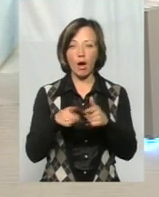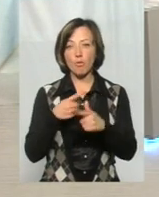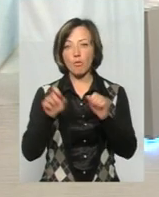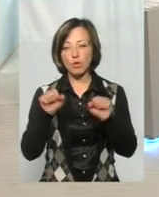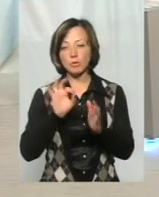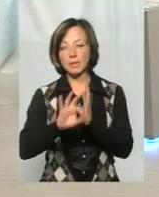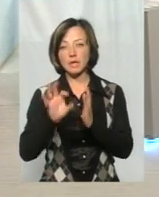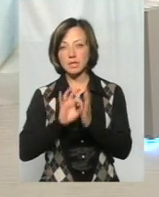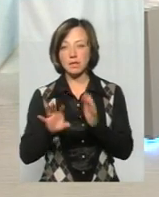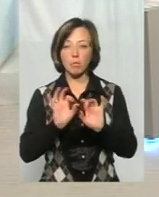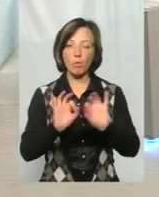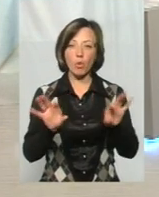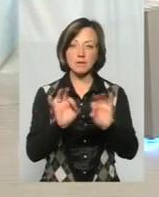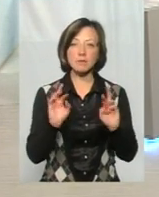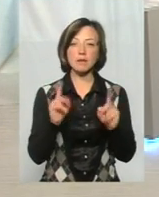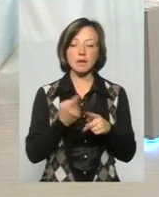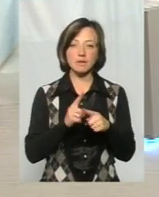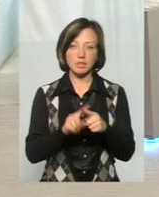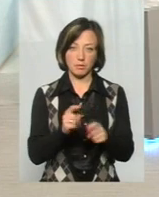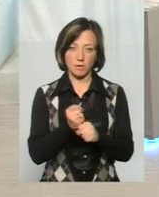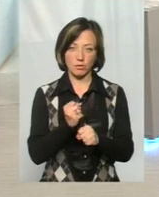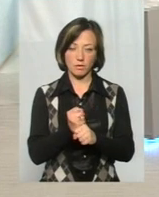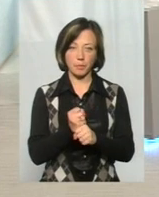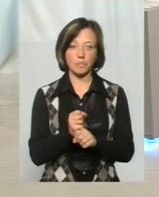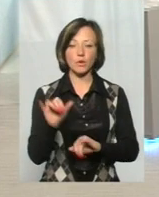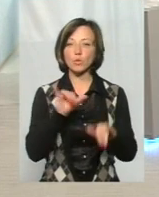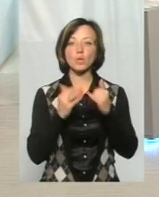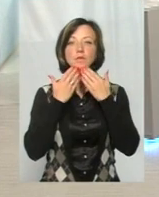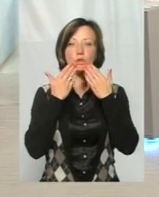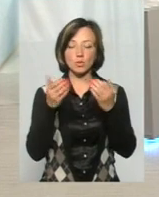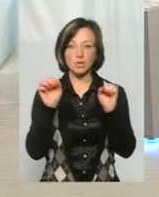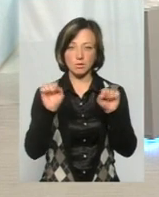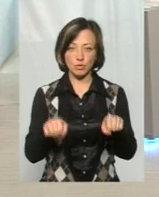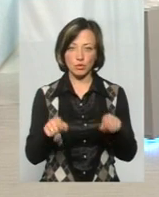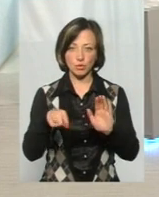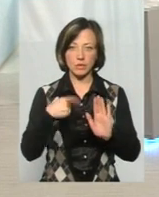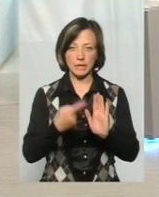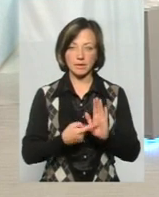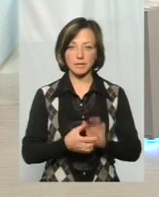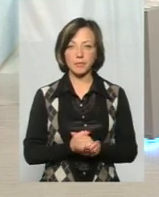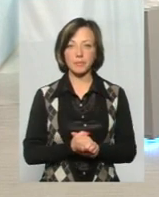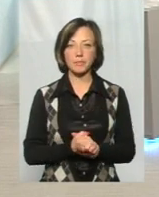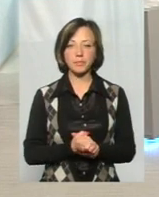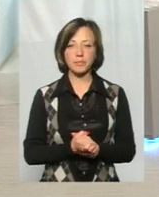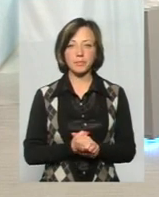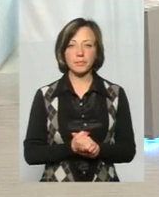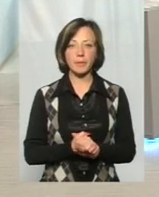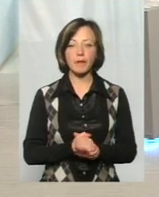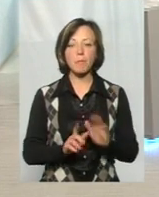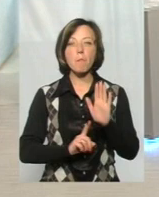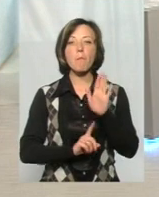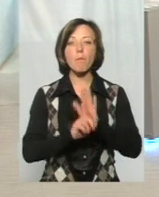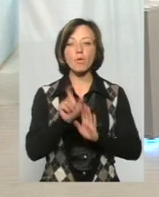можуть підсказати, або пояснити, як в цій сфері працювати. То до кого можуть все ж таки початківці бізнесмени